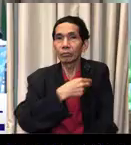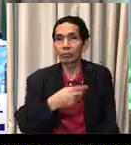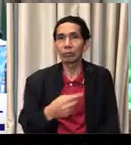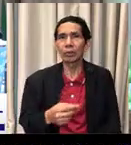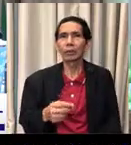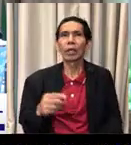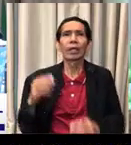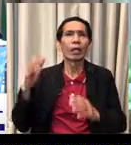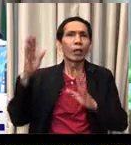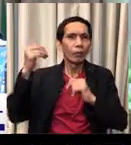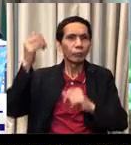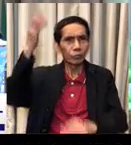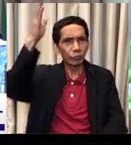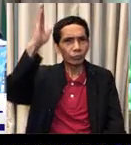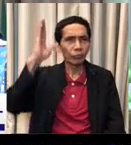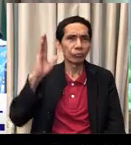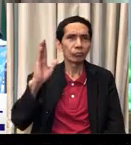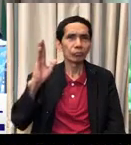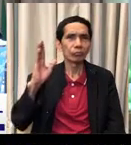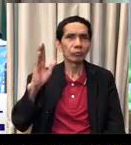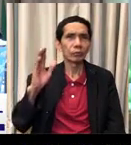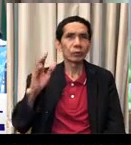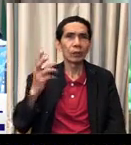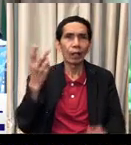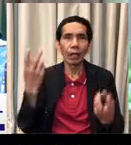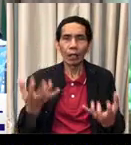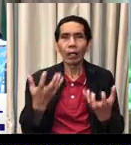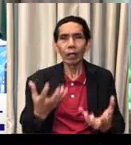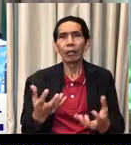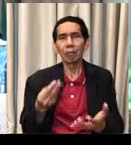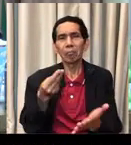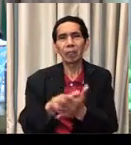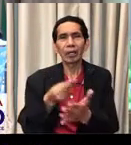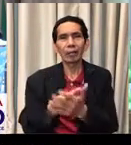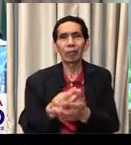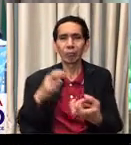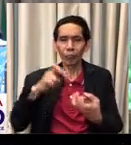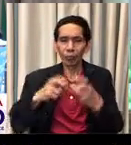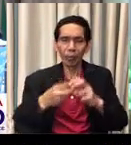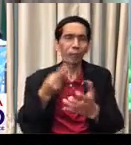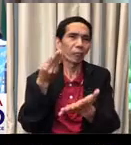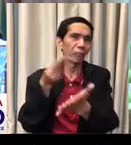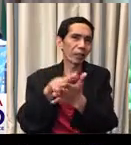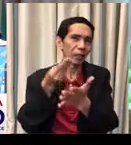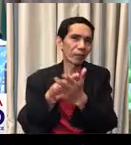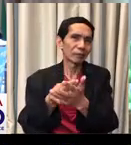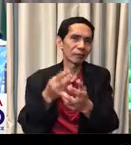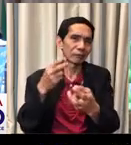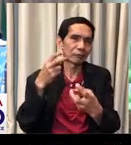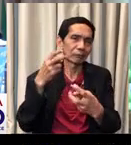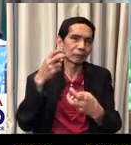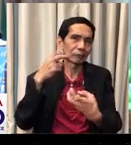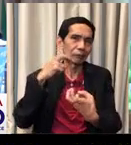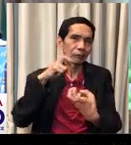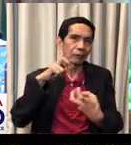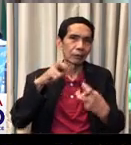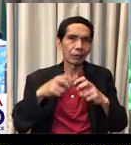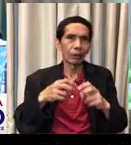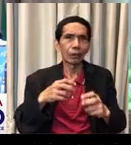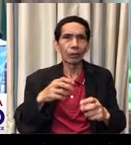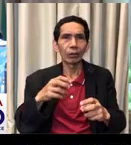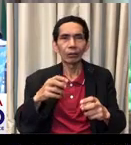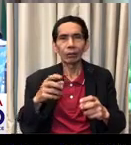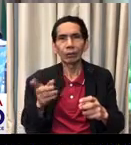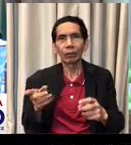May awa ang Diyos. Eh, yung pinakamabigat na problema, yung pera eh. O yan eh. O, lobo hair.